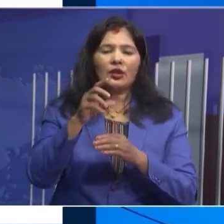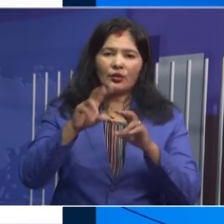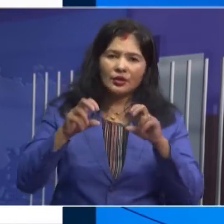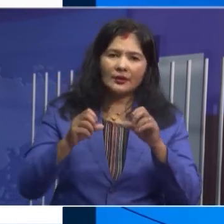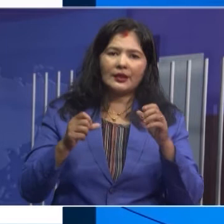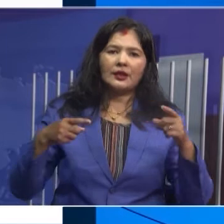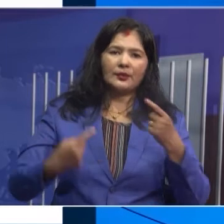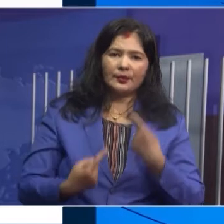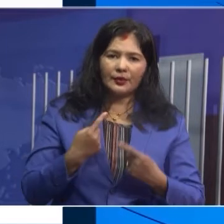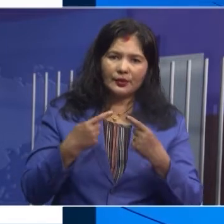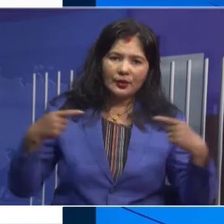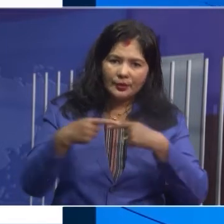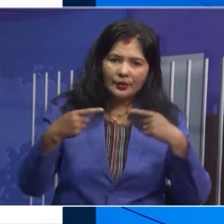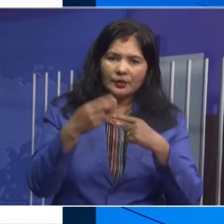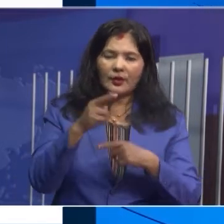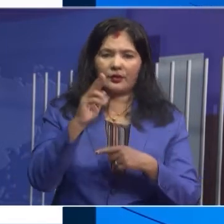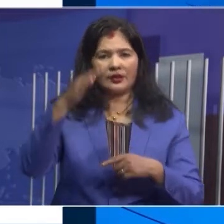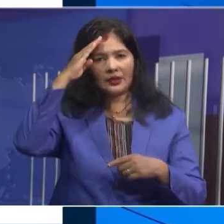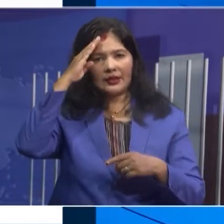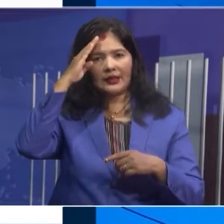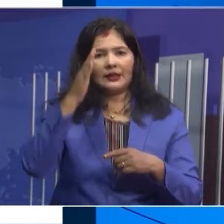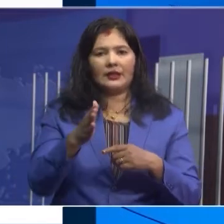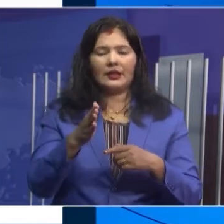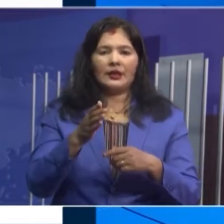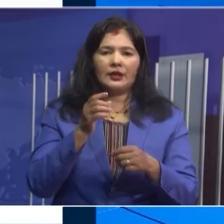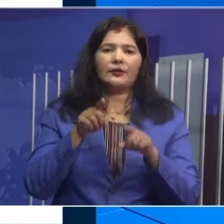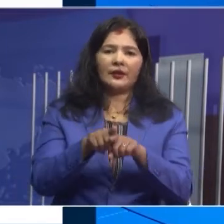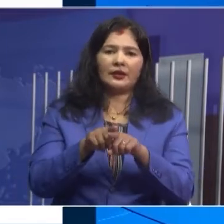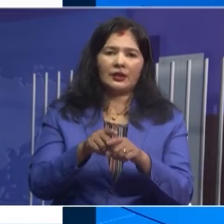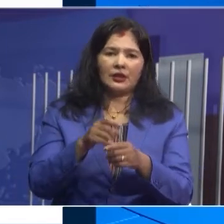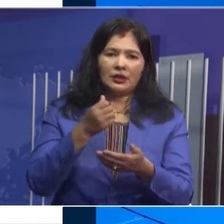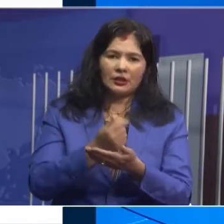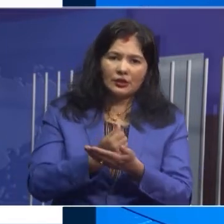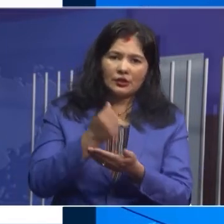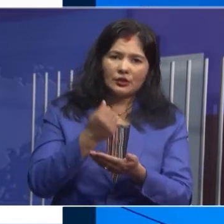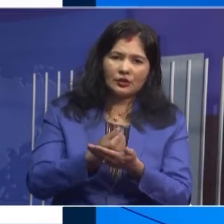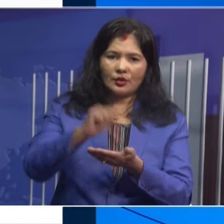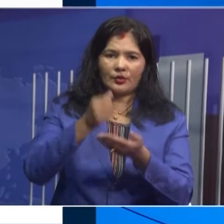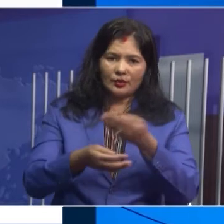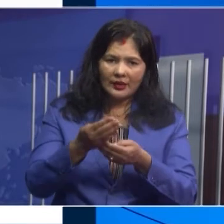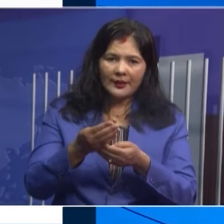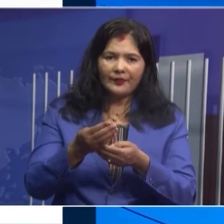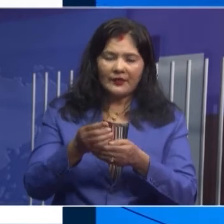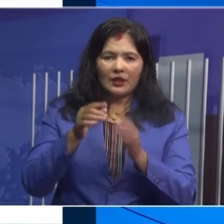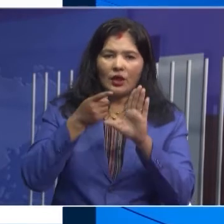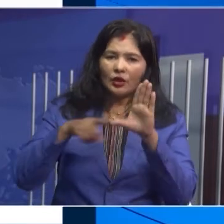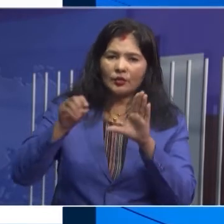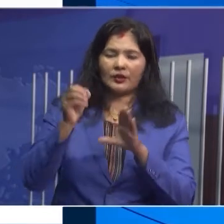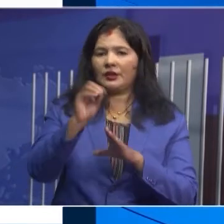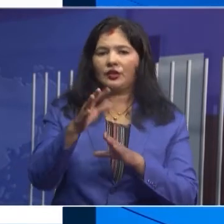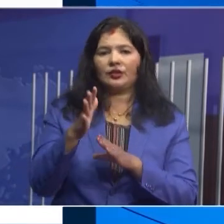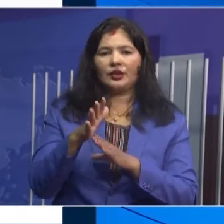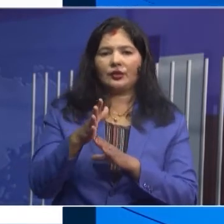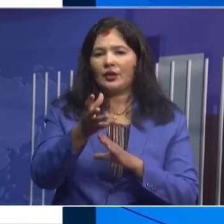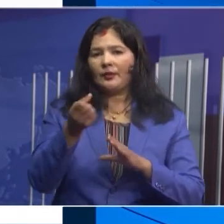विरोध भइरहेको थियो। सरकारले पनि समझौता कार्यान्वयनका लागि अनुमति नदिएको र 73 स्पोर्ट्सले पनि अनुमति